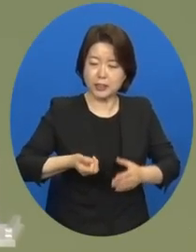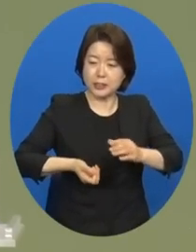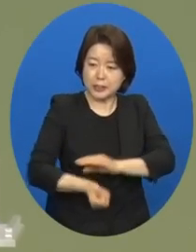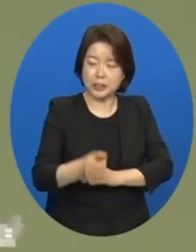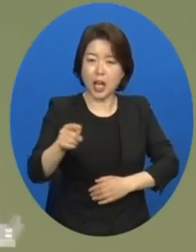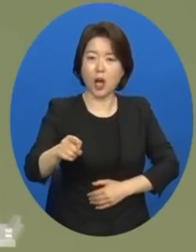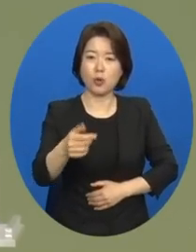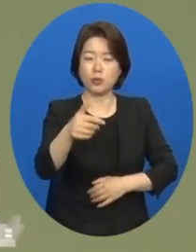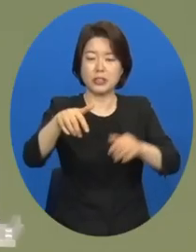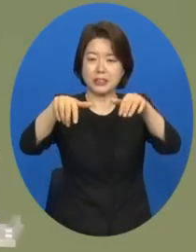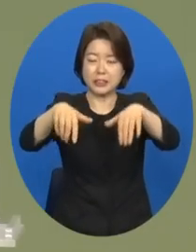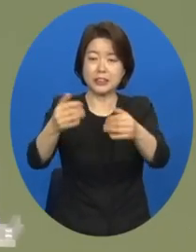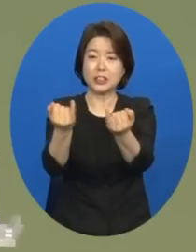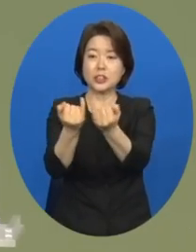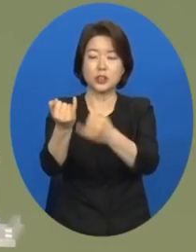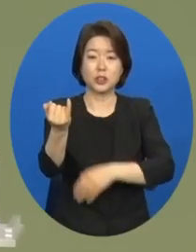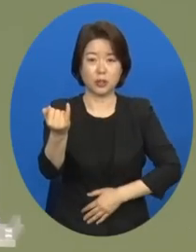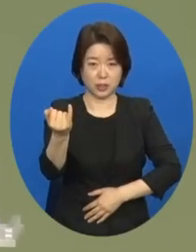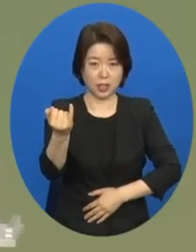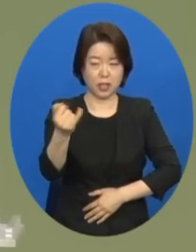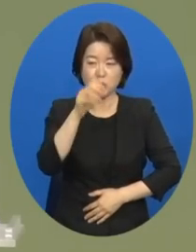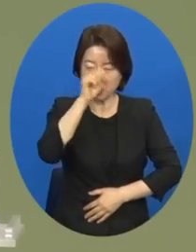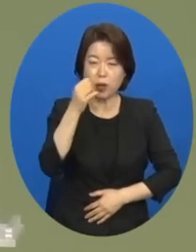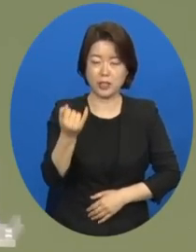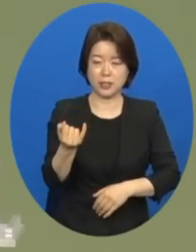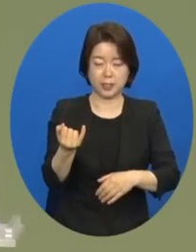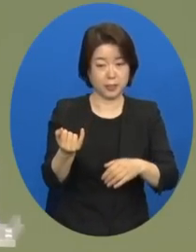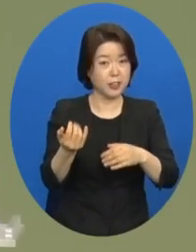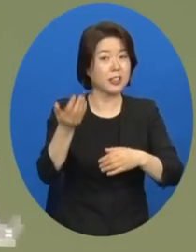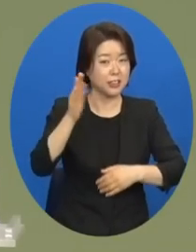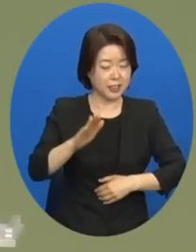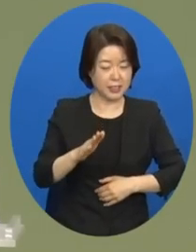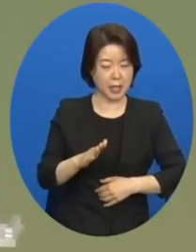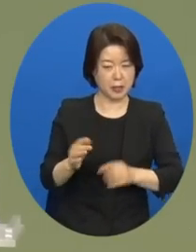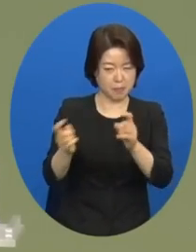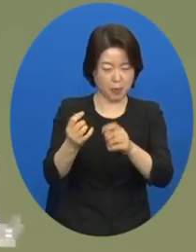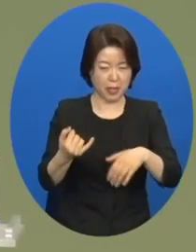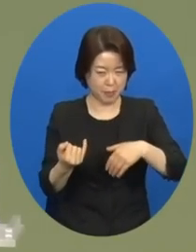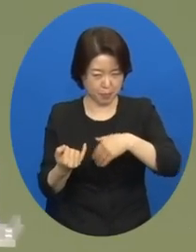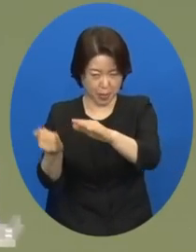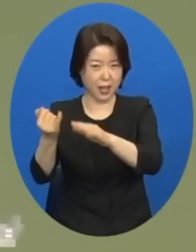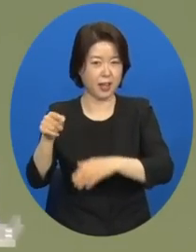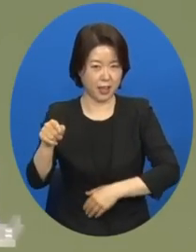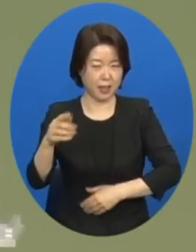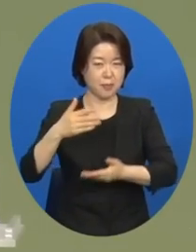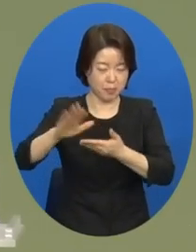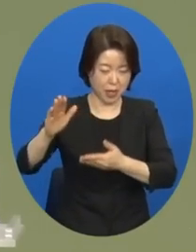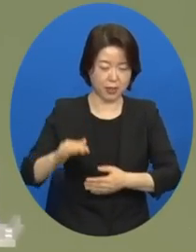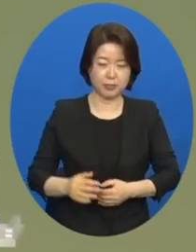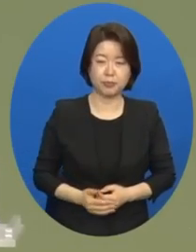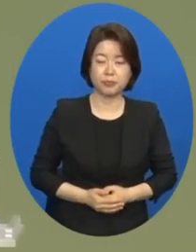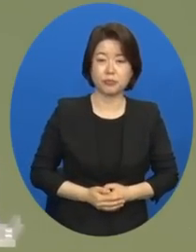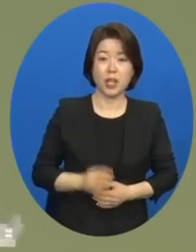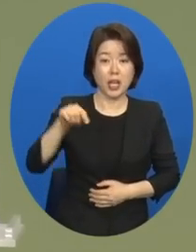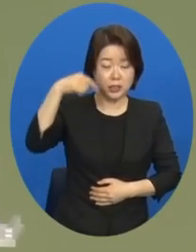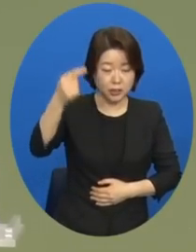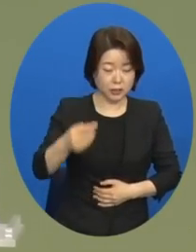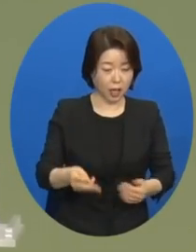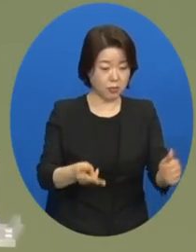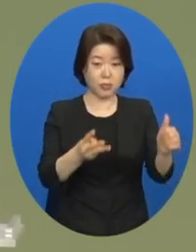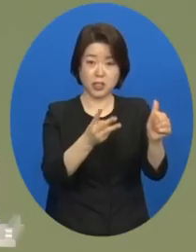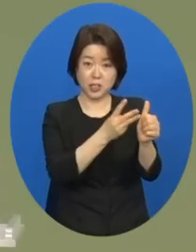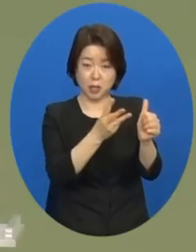화가를 내쫓고 한참 뒤에 또 이제 여종구들아에게서는 6명이나 자녀를 낳은 것을